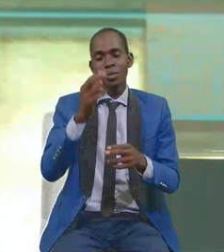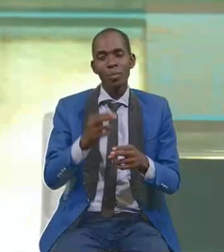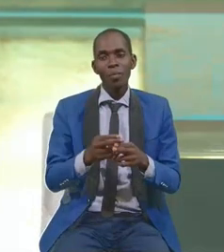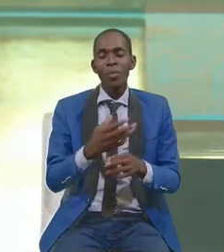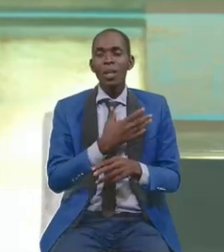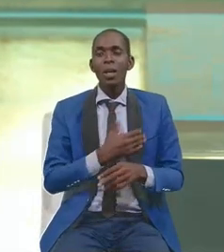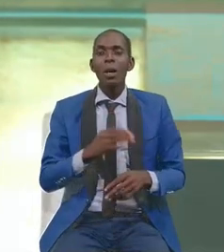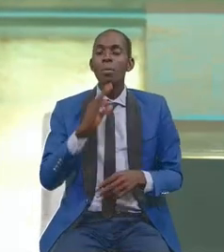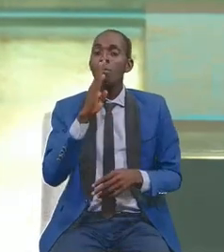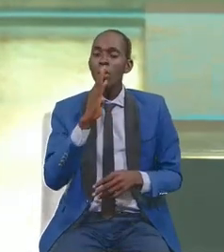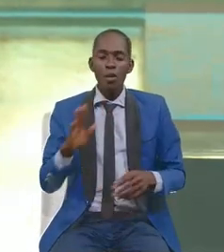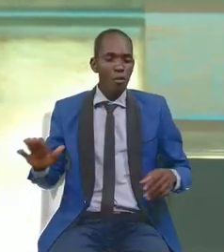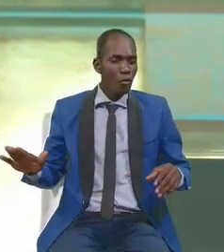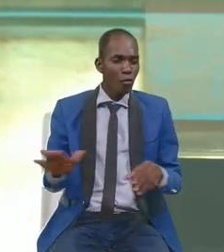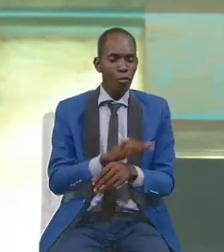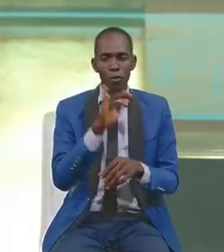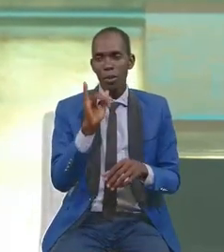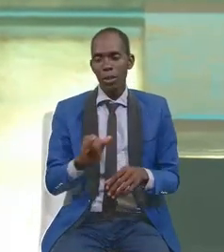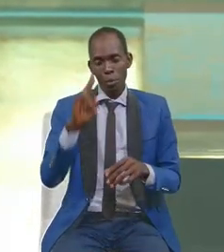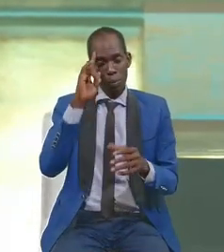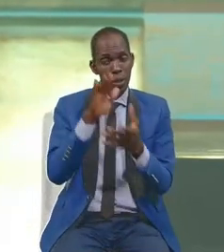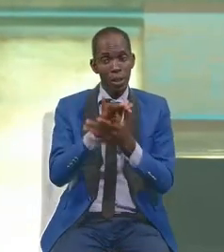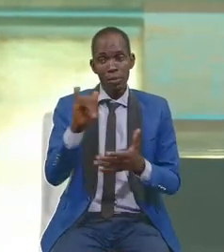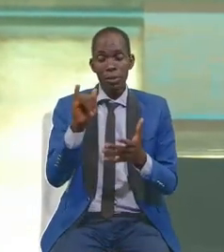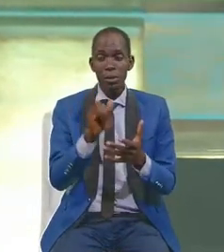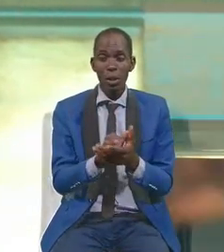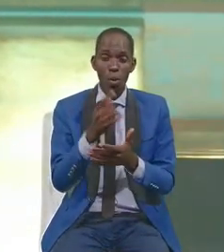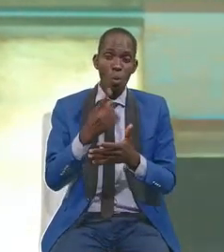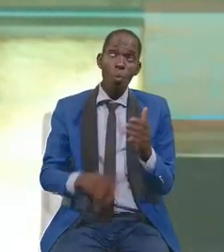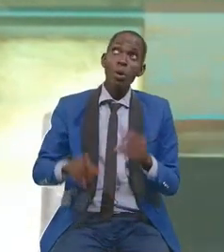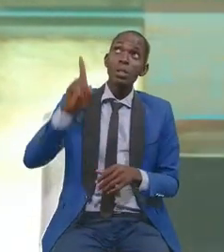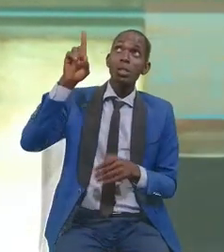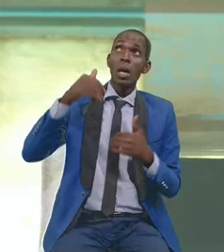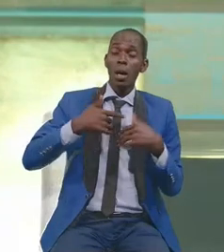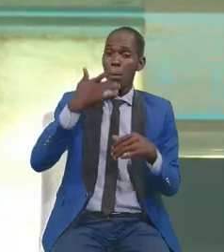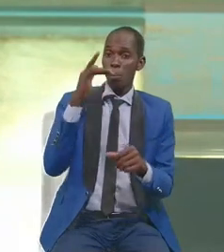conviction que ce qu'il promet, il peut aussi